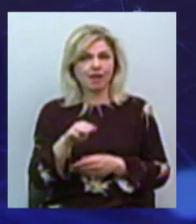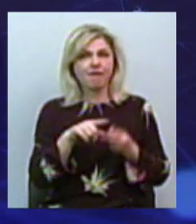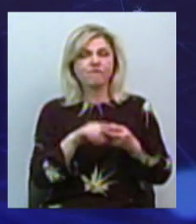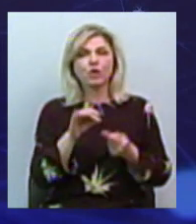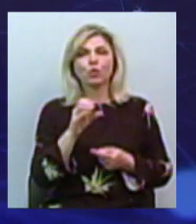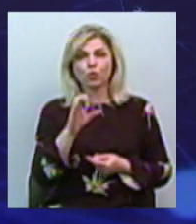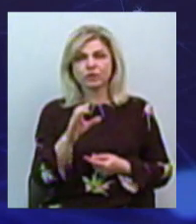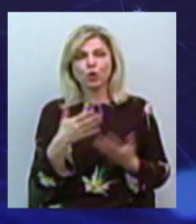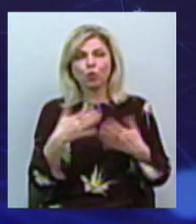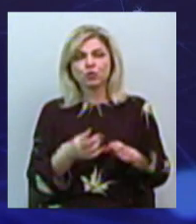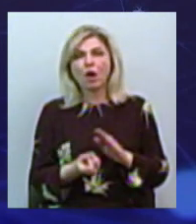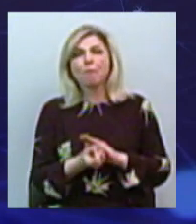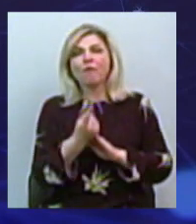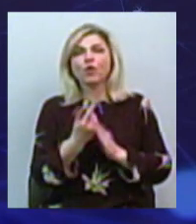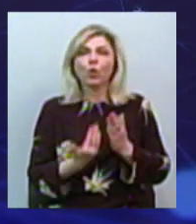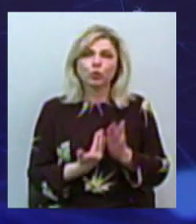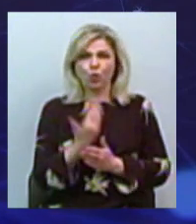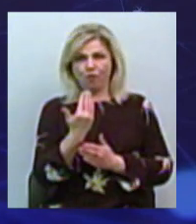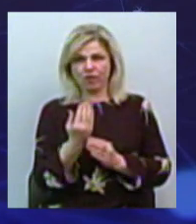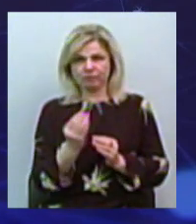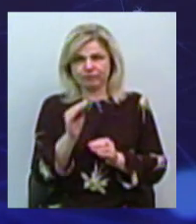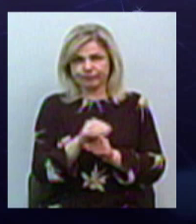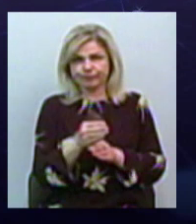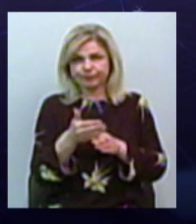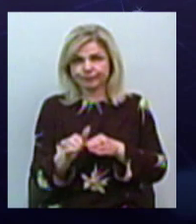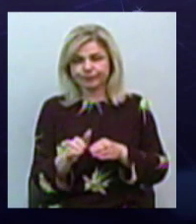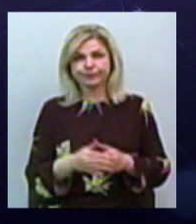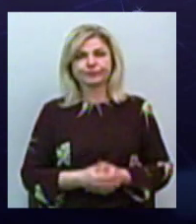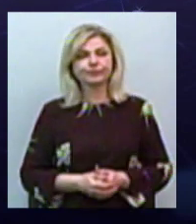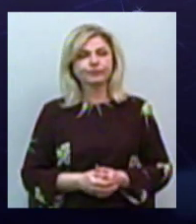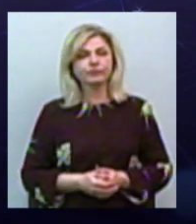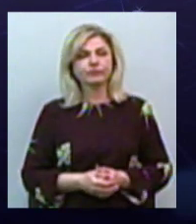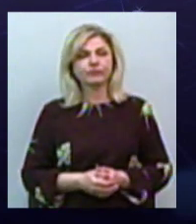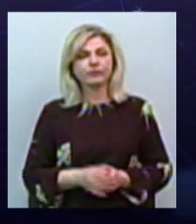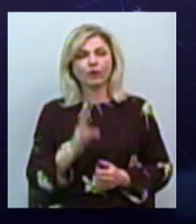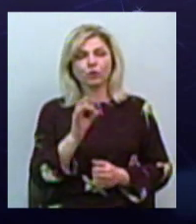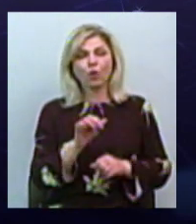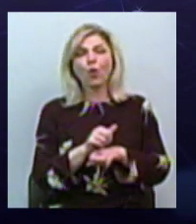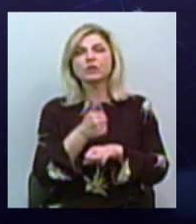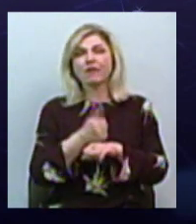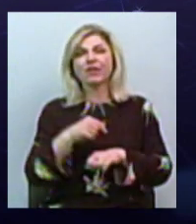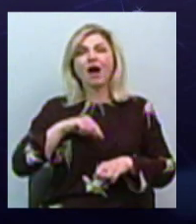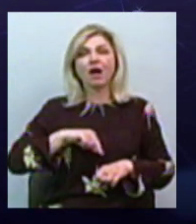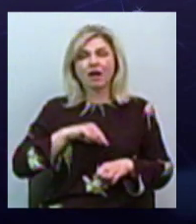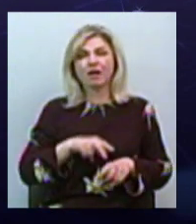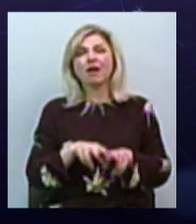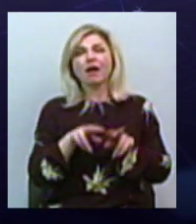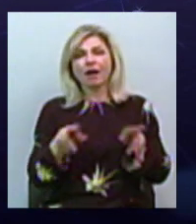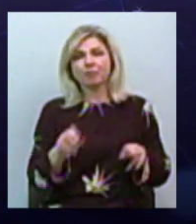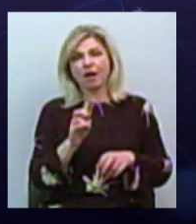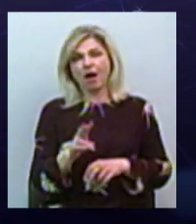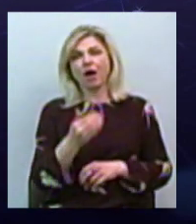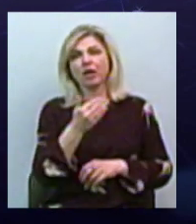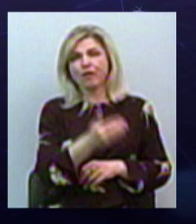в дещо нове. Проте в нього основні його повадки, скажімо так, такі самі, як і у його